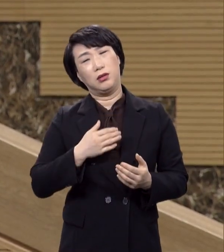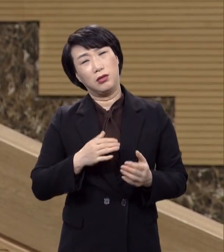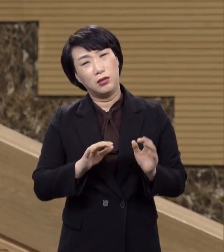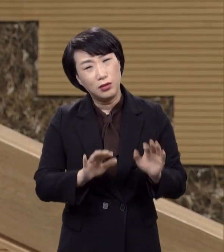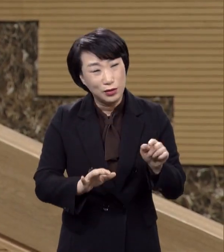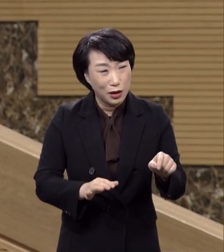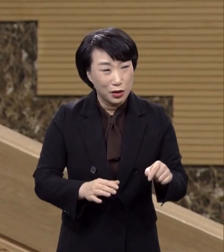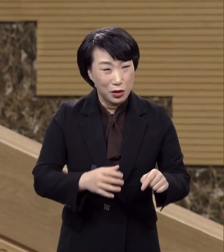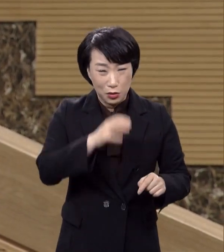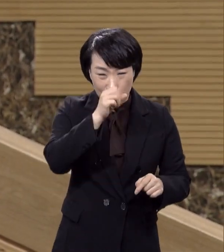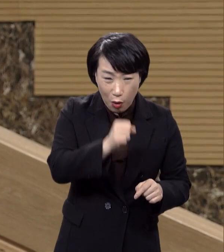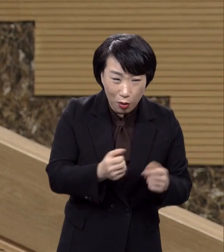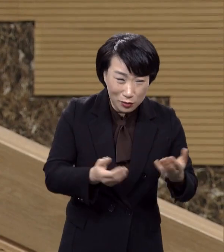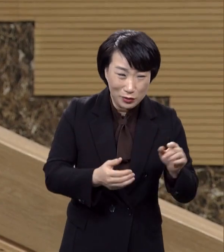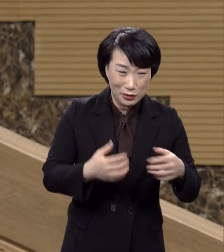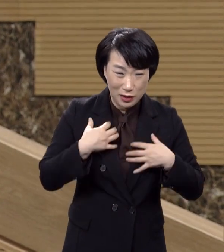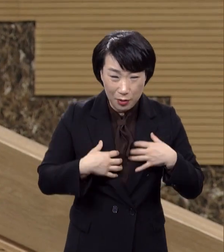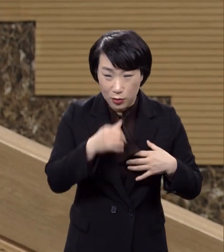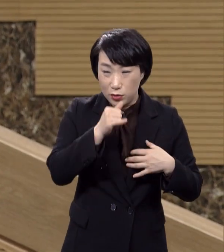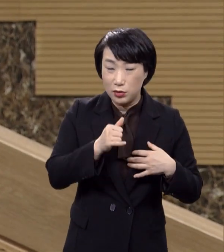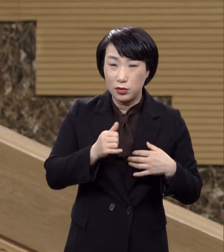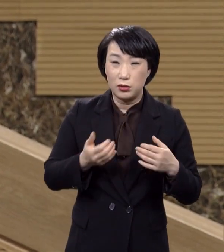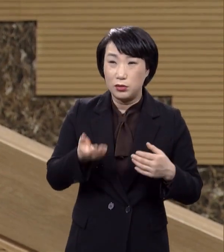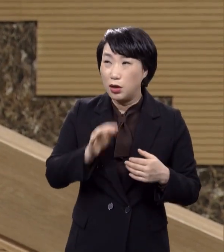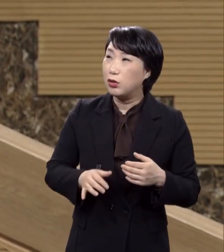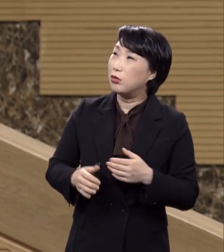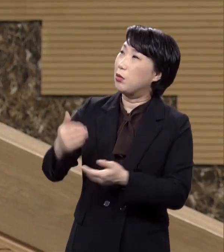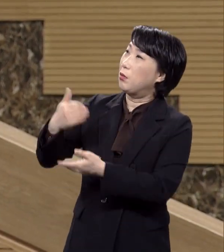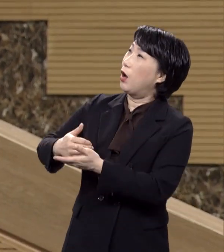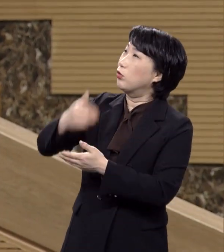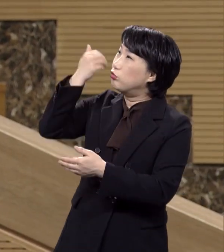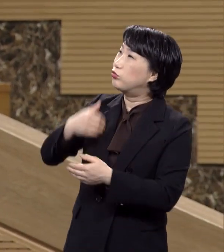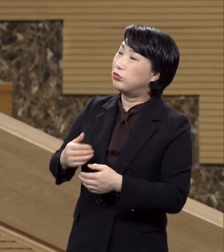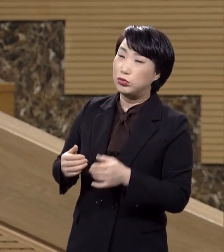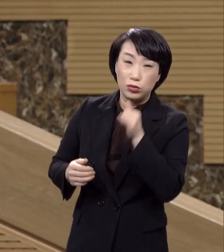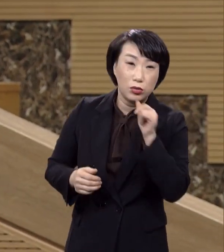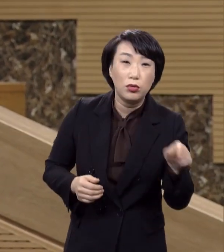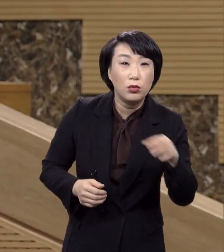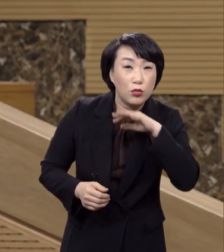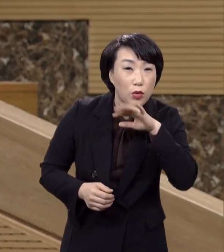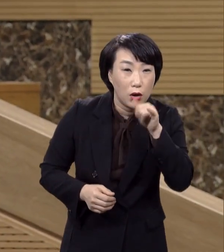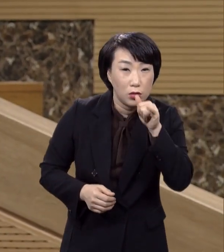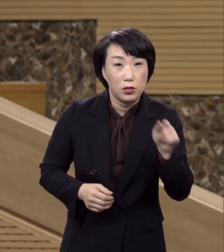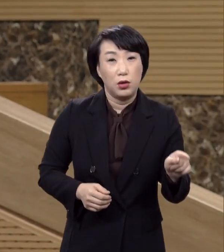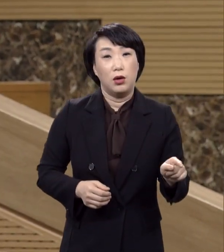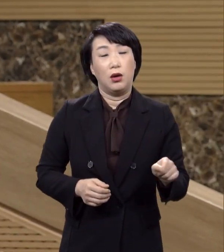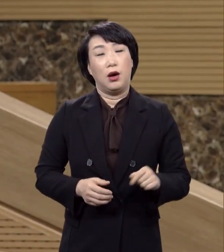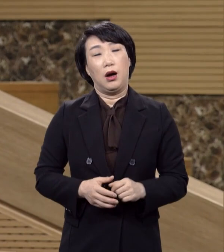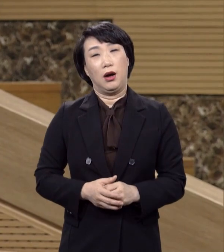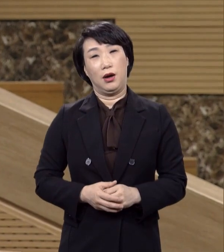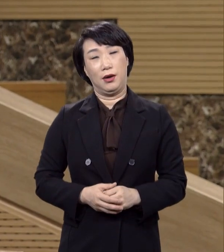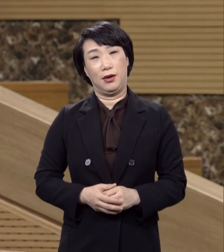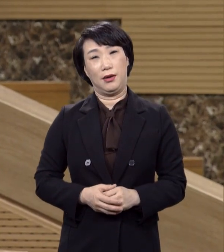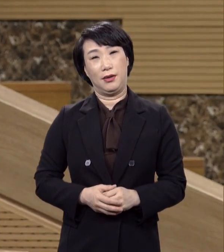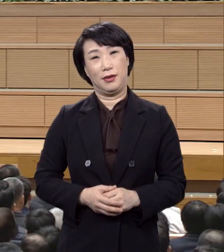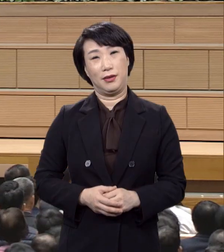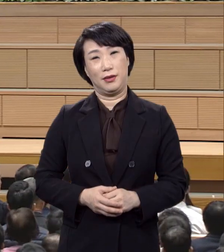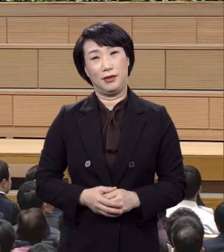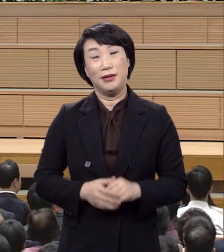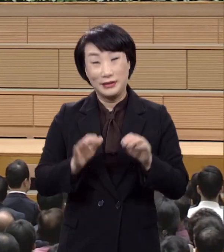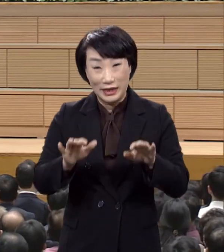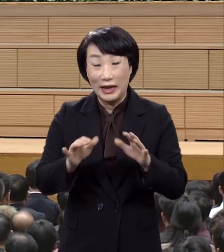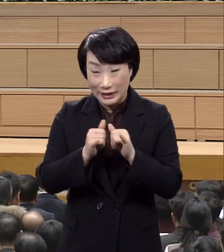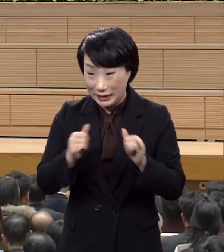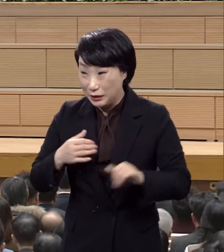그렇게 좋은 것을 누가 못하게 하느냐? 그렇게 좋은 것을 누가 못하게 하느냐? 그러잖아요.